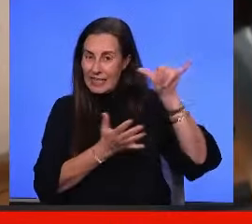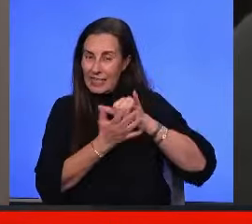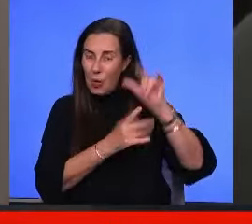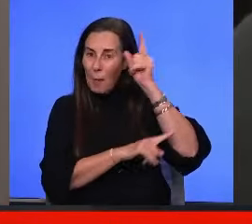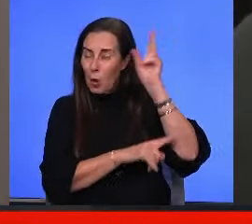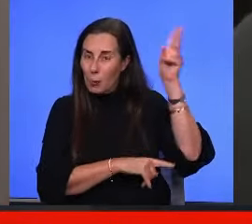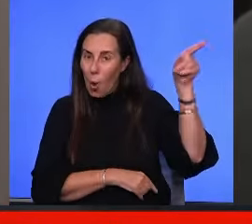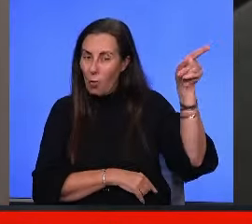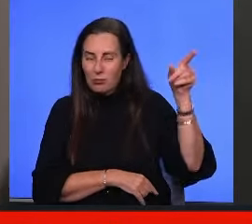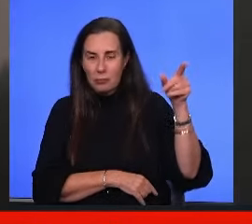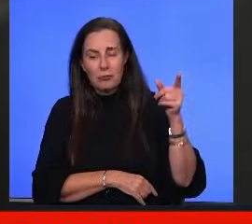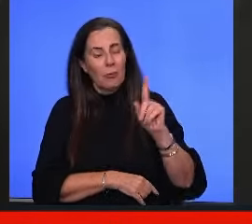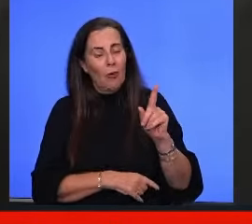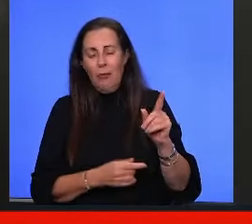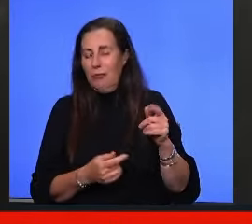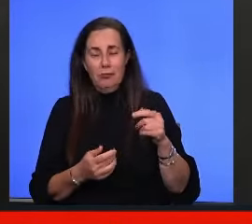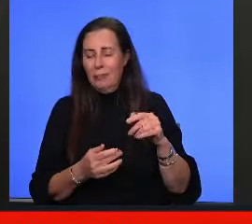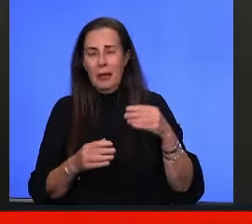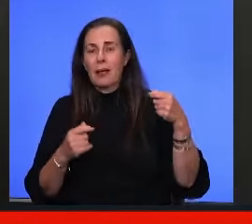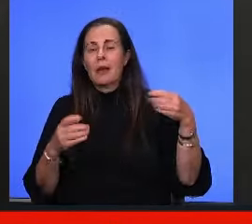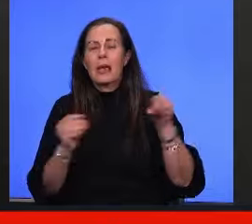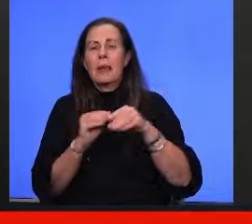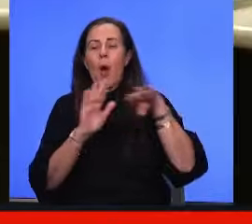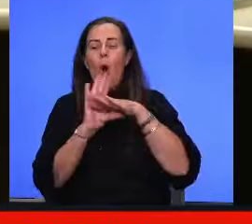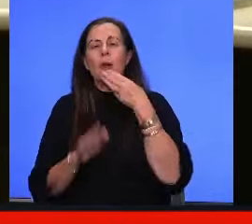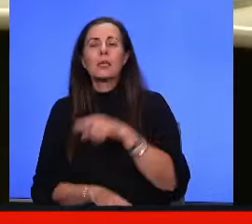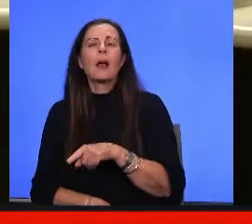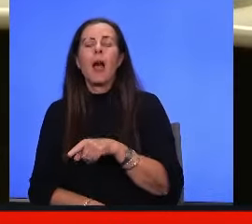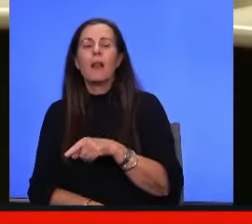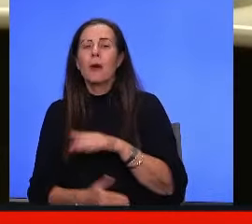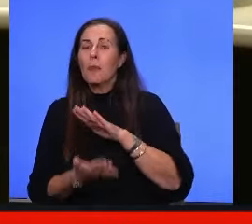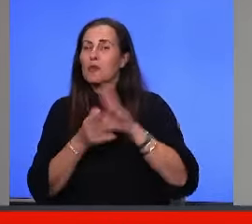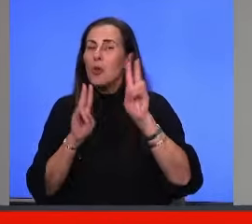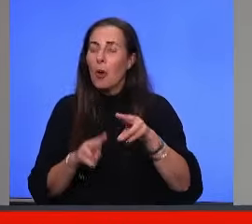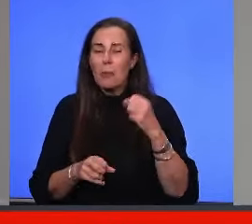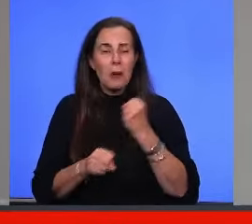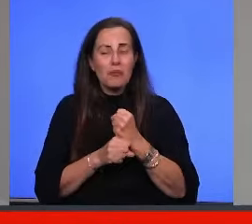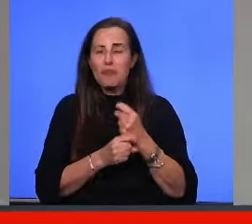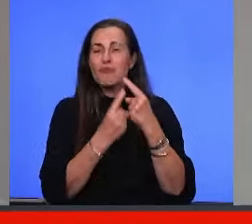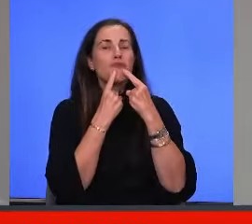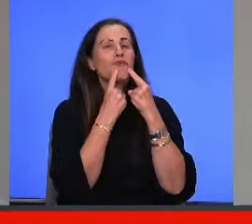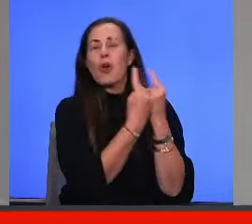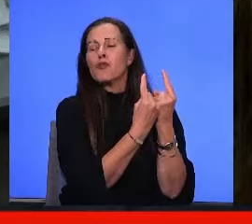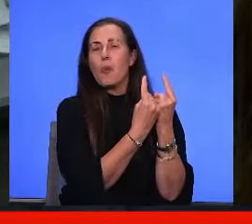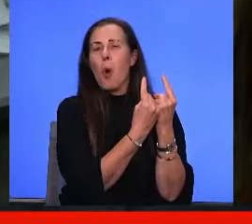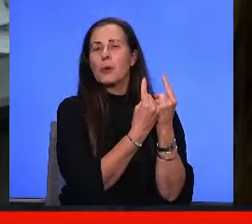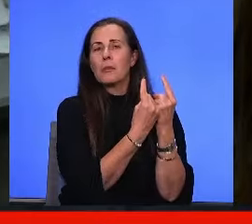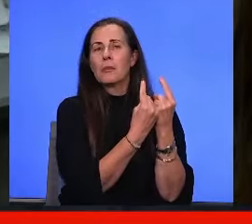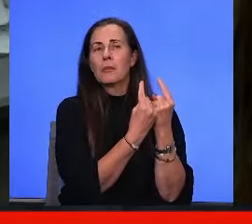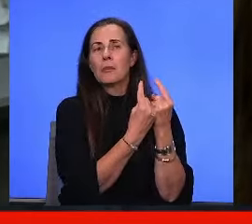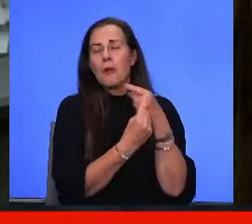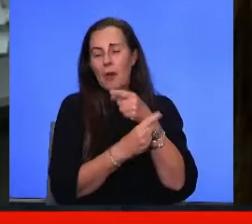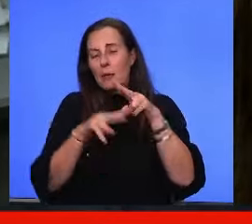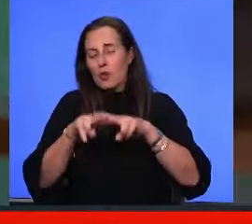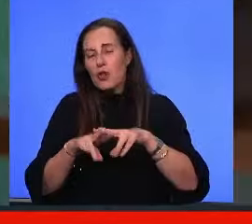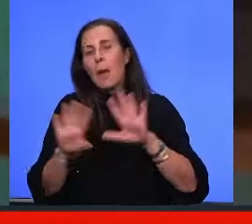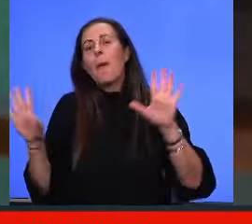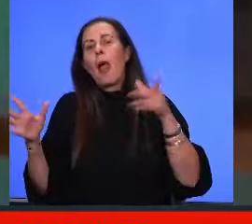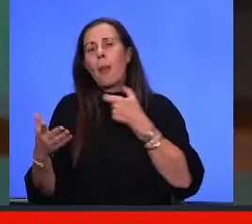בחול לא כפופים לחוקי הגנת הצרכן בישראל, ופשוט יכולים לעשות מה שהם רוצים, אתם תישארו חסרי